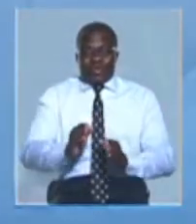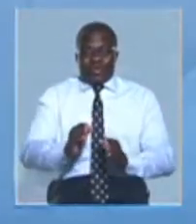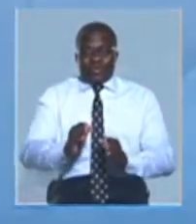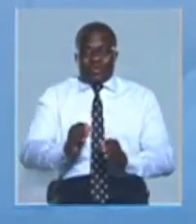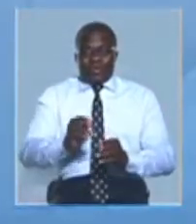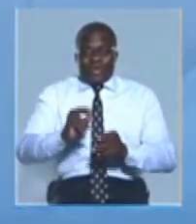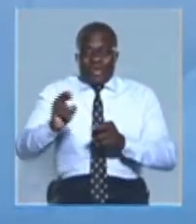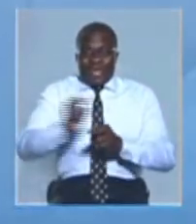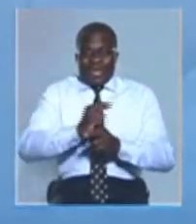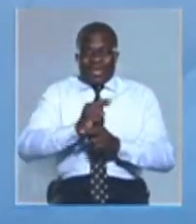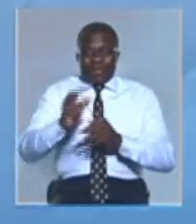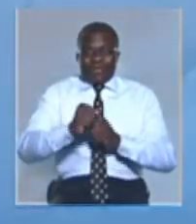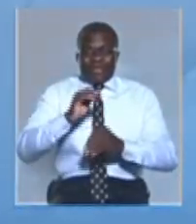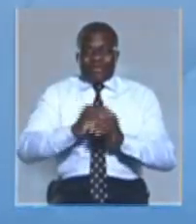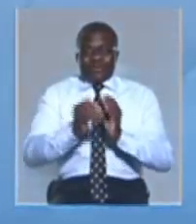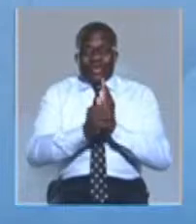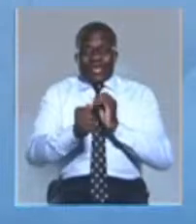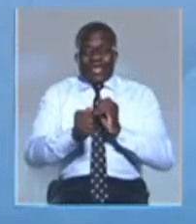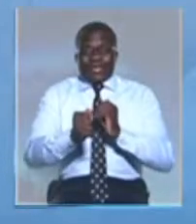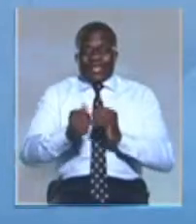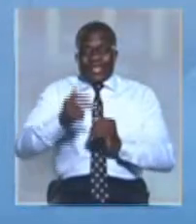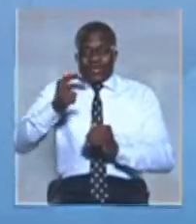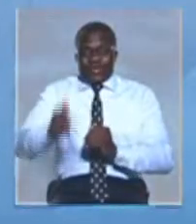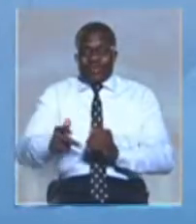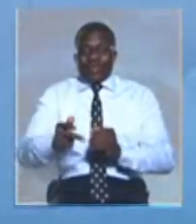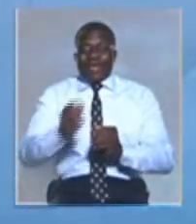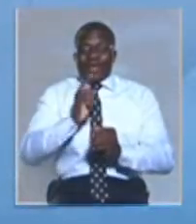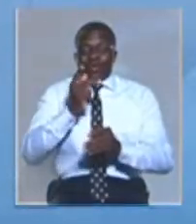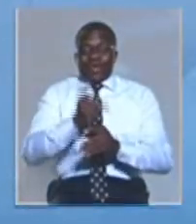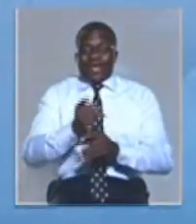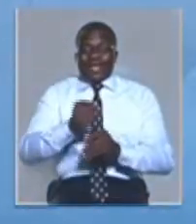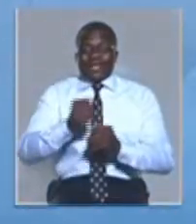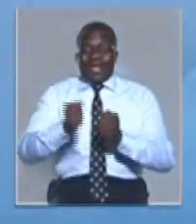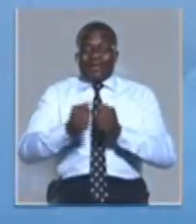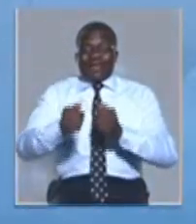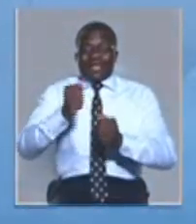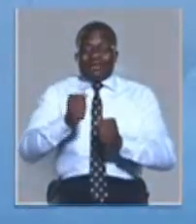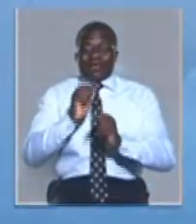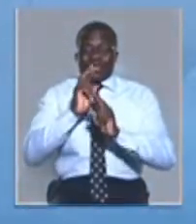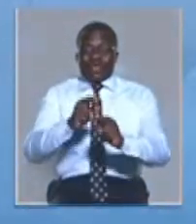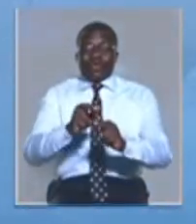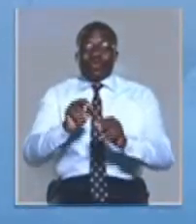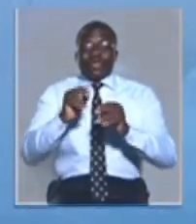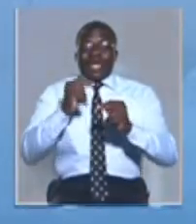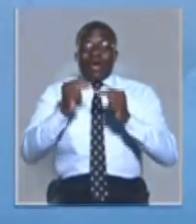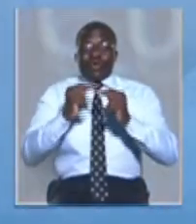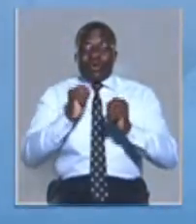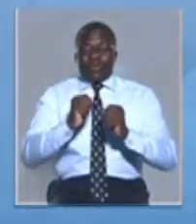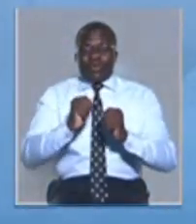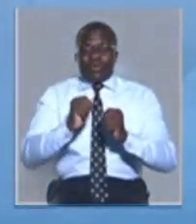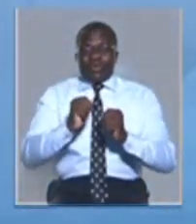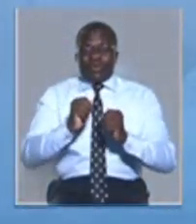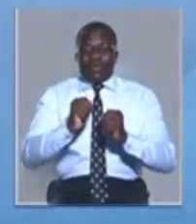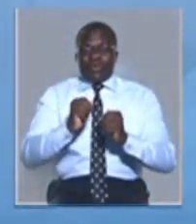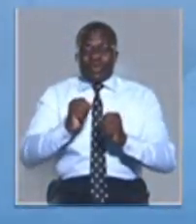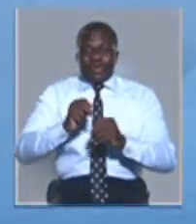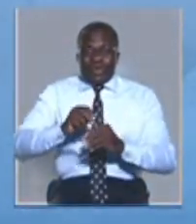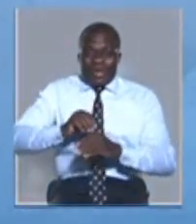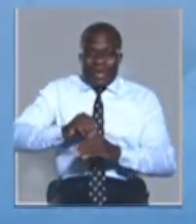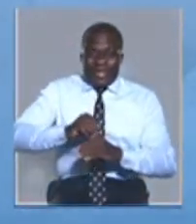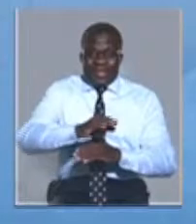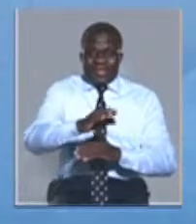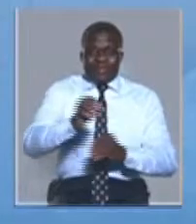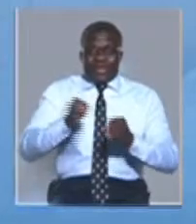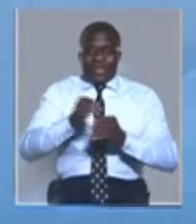la réglementation sur la qualité du parc automobile avec des véhicules répondant aux normes, la transmission